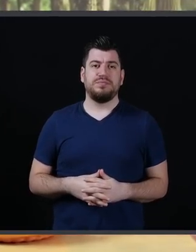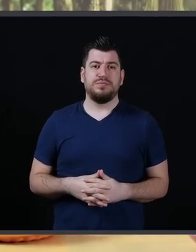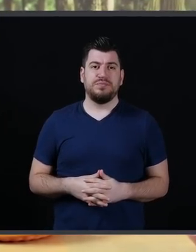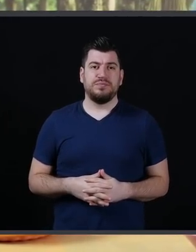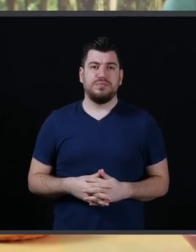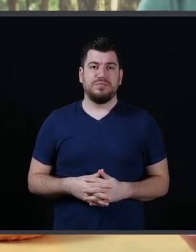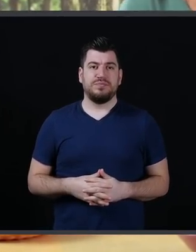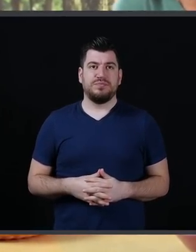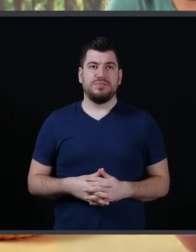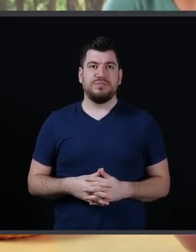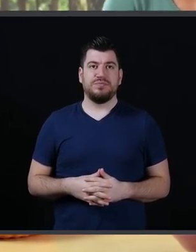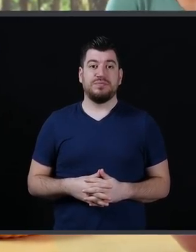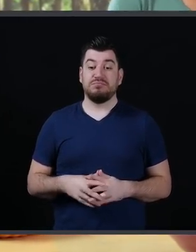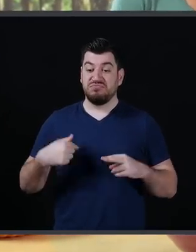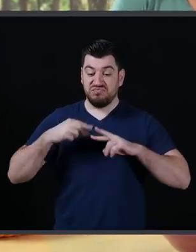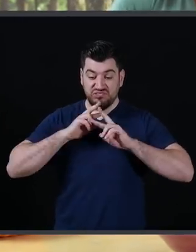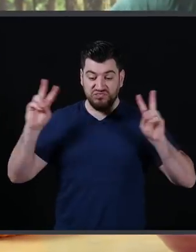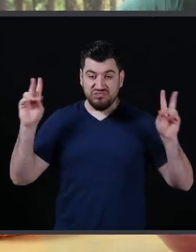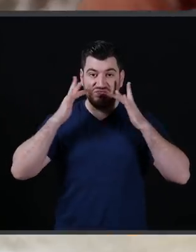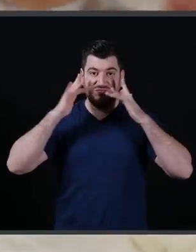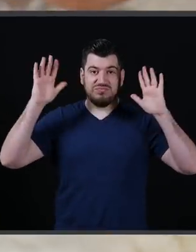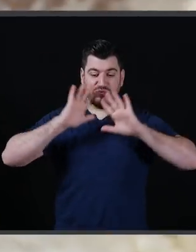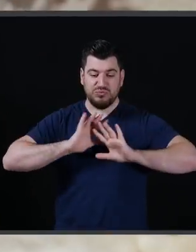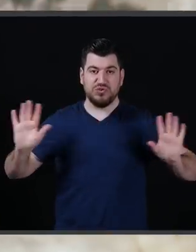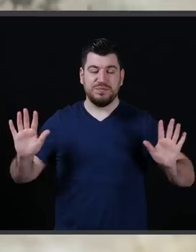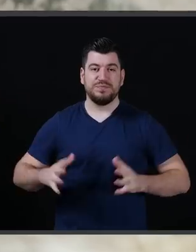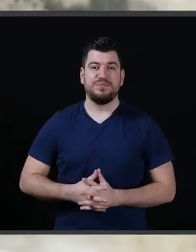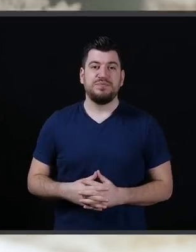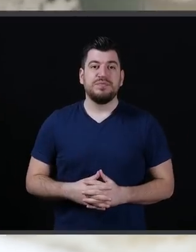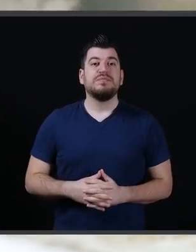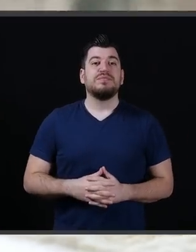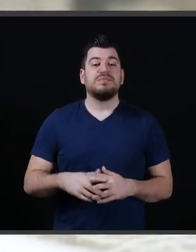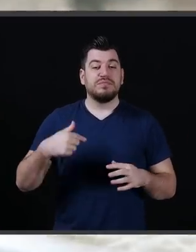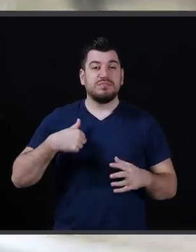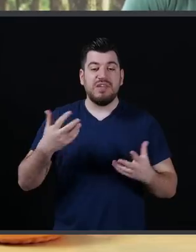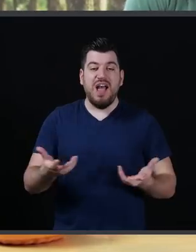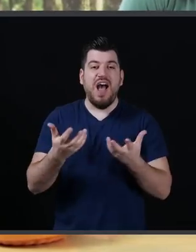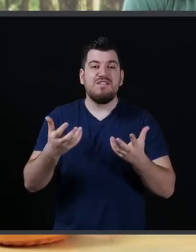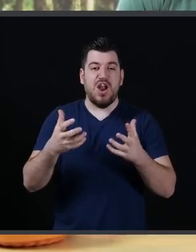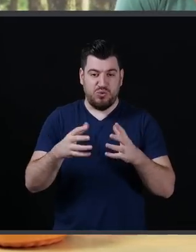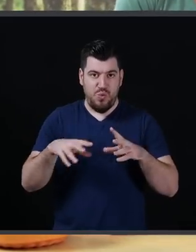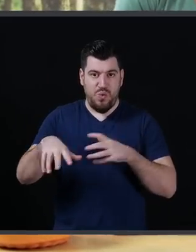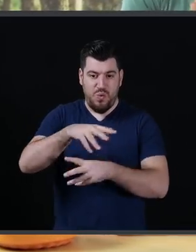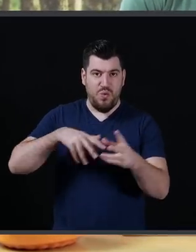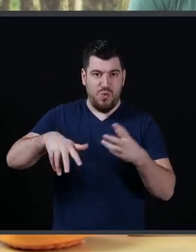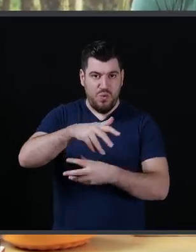Καθαριστήκαμε Πιόδος μια χαρά Λοιπόν Άρα έχω πολύ αφράτο το αλεύρι μου πια Με έχει καμία σχέση με το πώς ήταν πριν